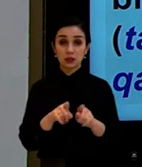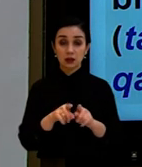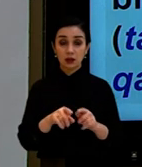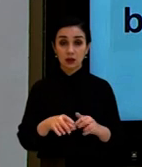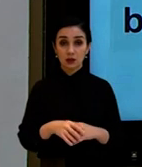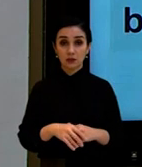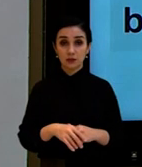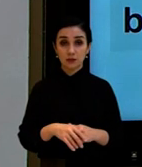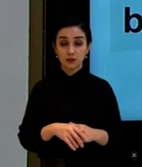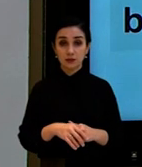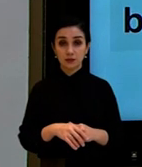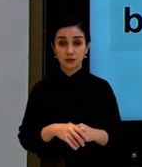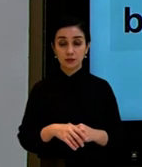singari.